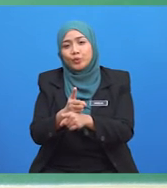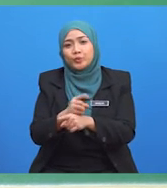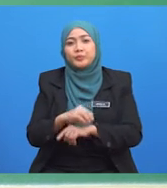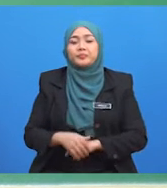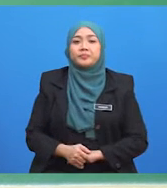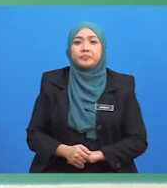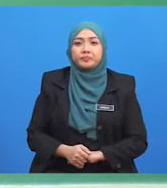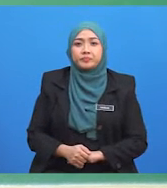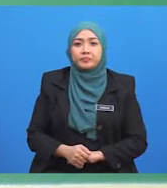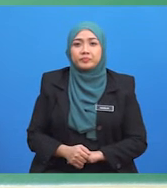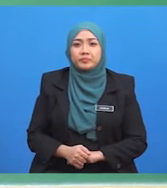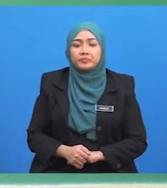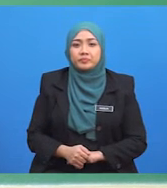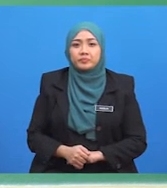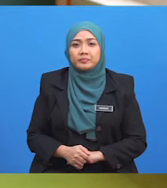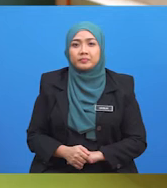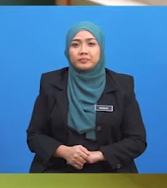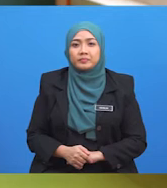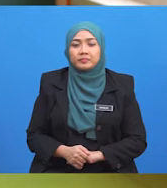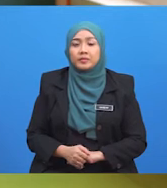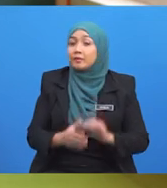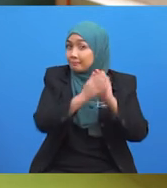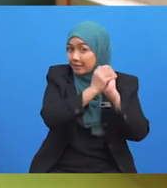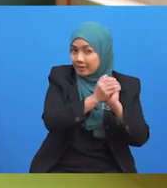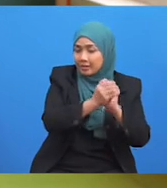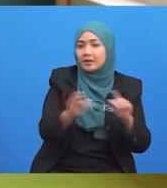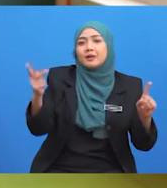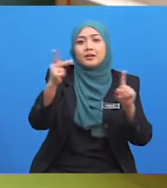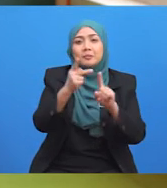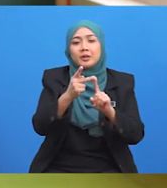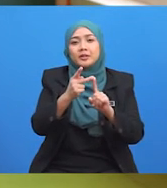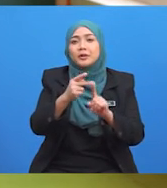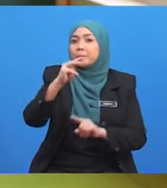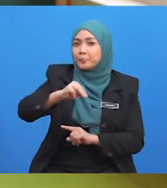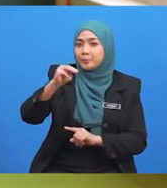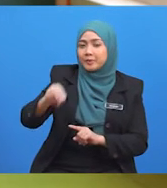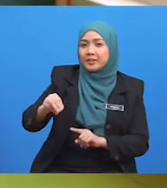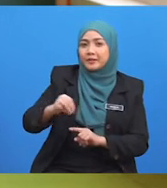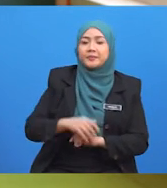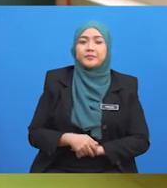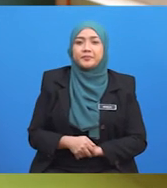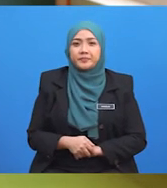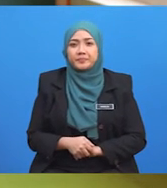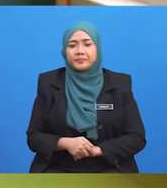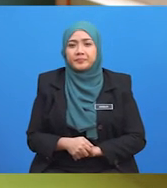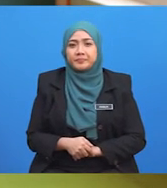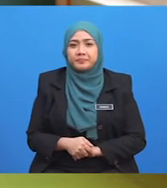ke negara berkurangan. Tahniah kepada yang menjawab semua soalan dengan